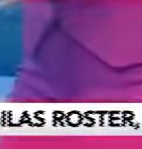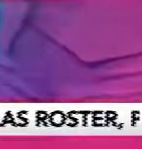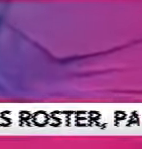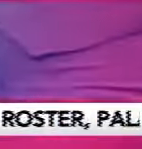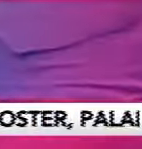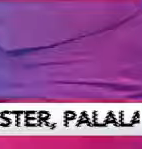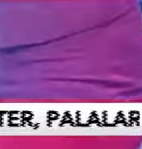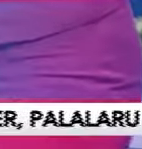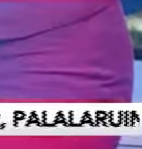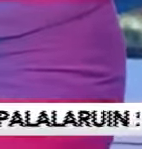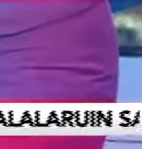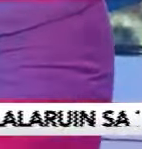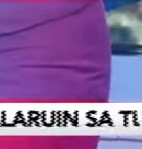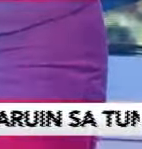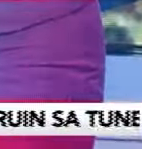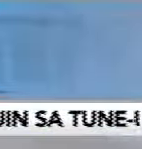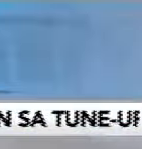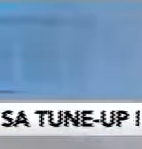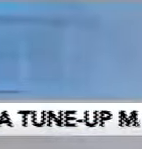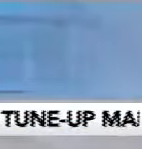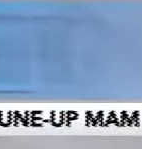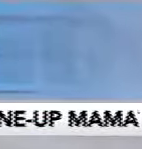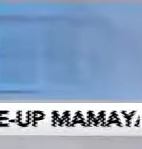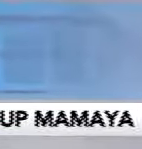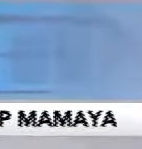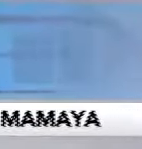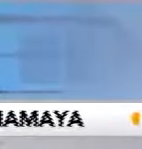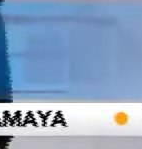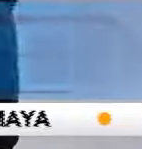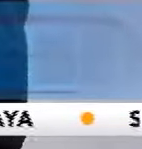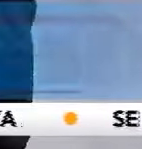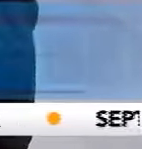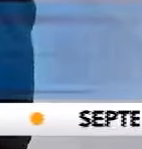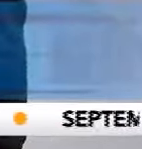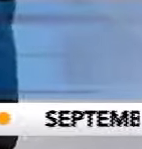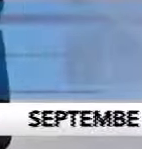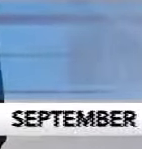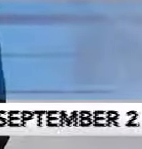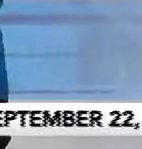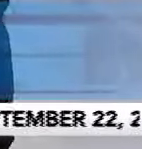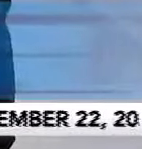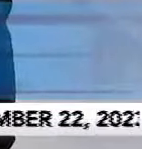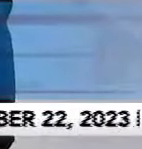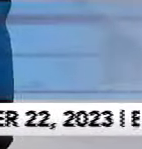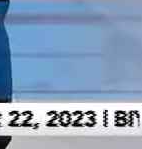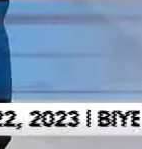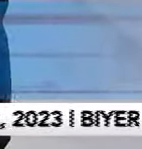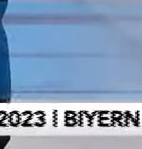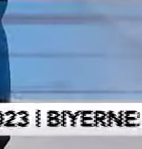Parang nakita namin kanina, ano ba yun? Mayon Volcano, Taal Volcano. Walang smug, so baka...